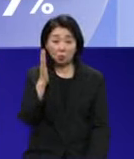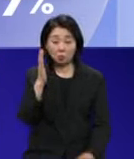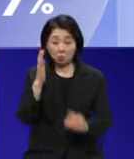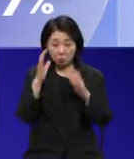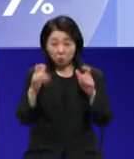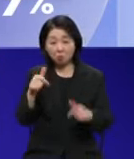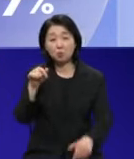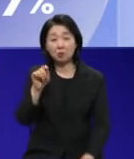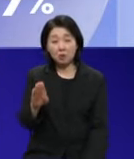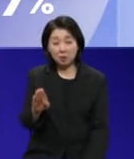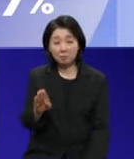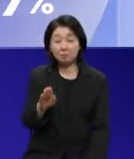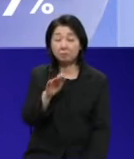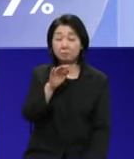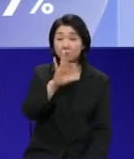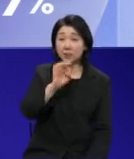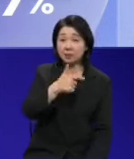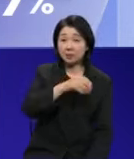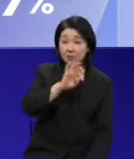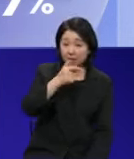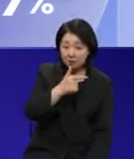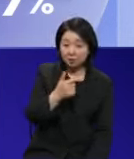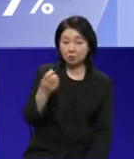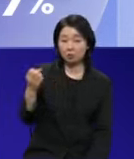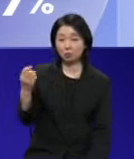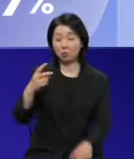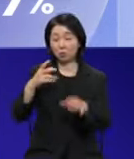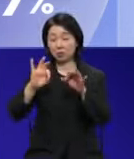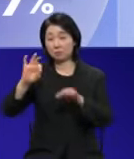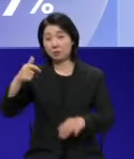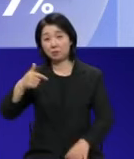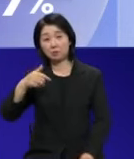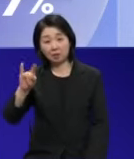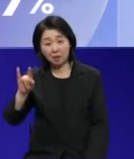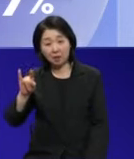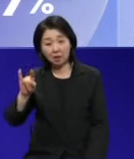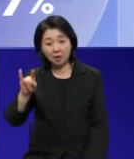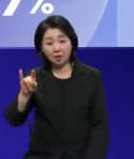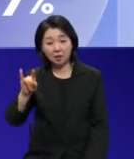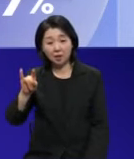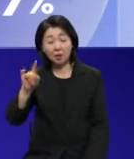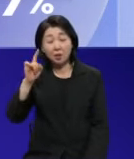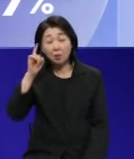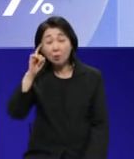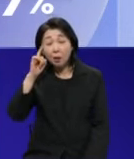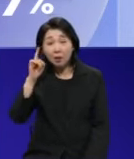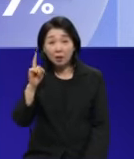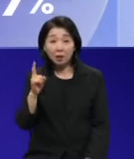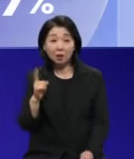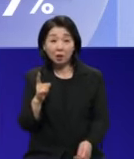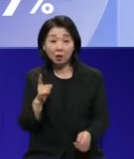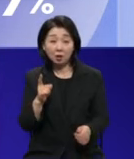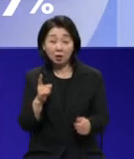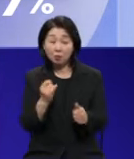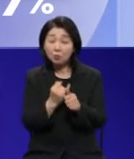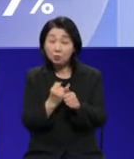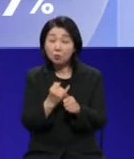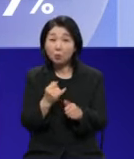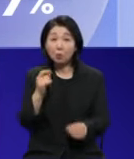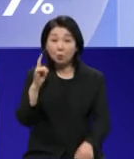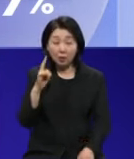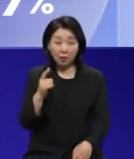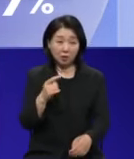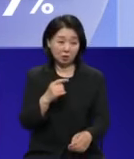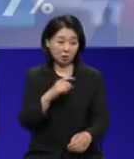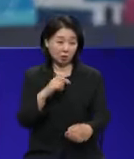의원 그리고 그 전에 김 김근태 의원 이분들이 부부잖아 부부 여섯 번 국회원 한 분들이에요 그리고 18대